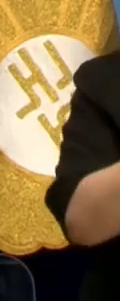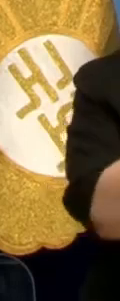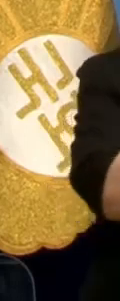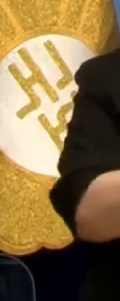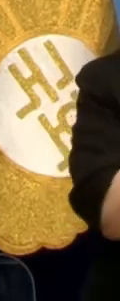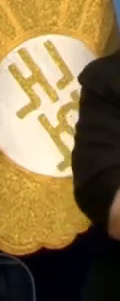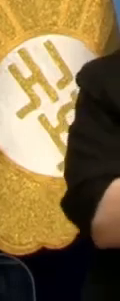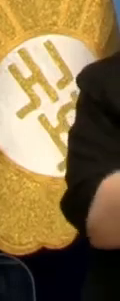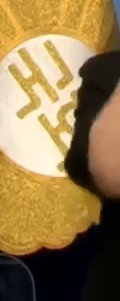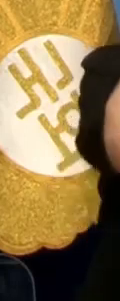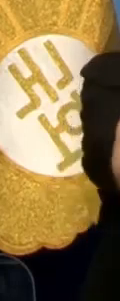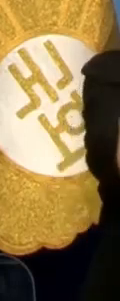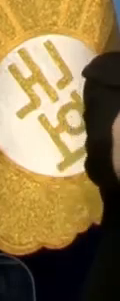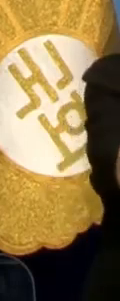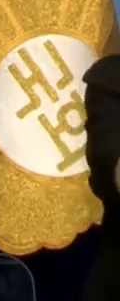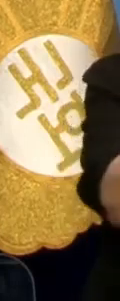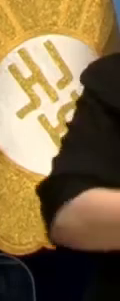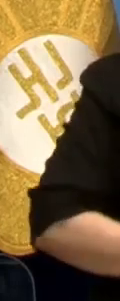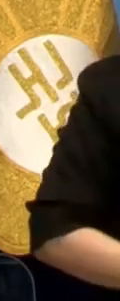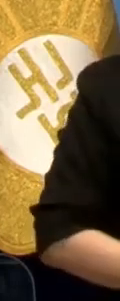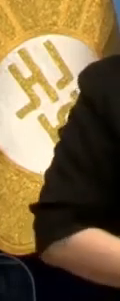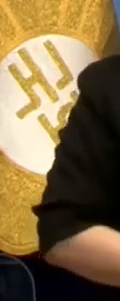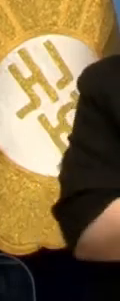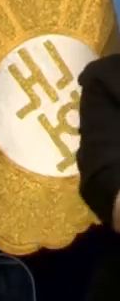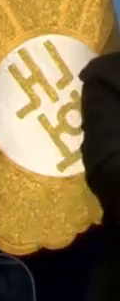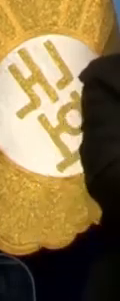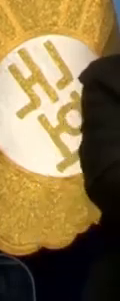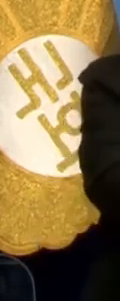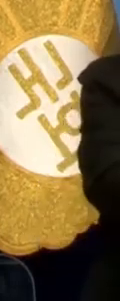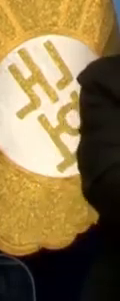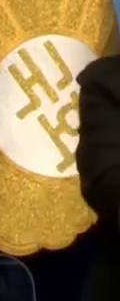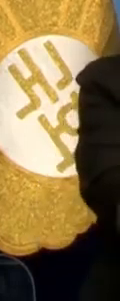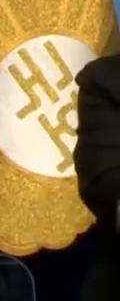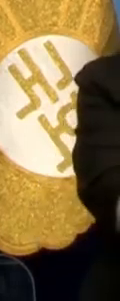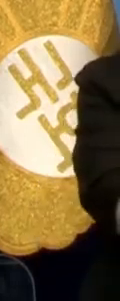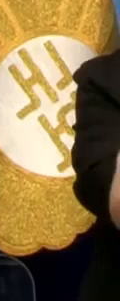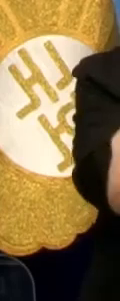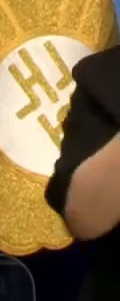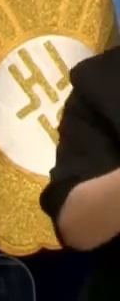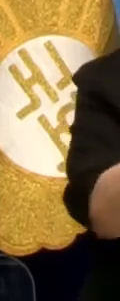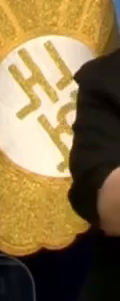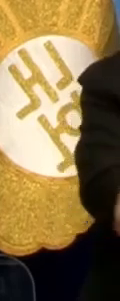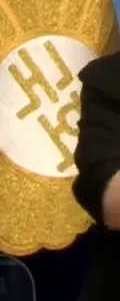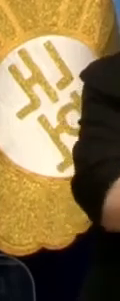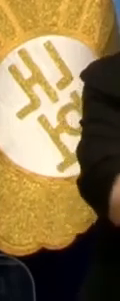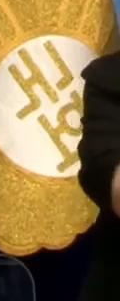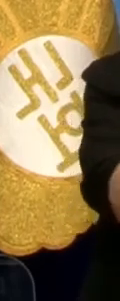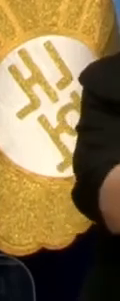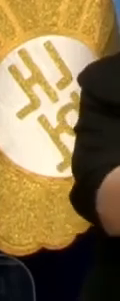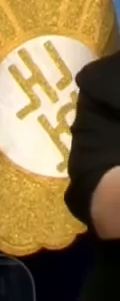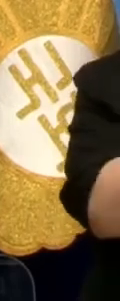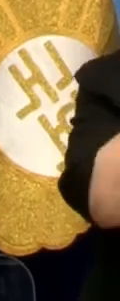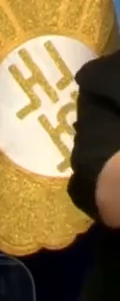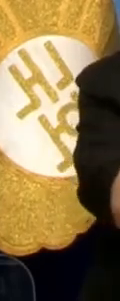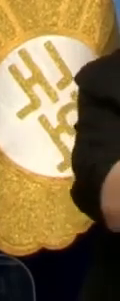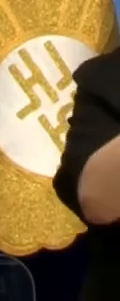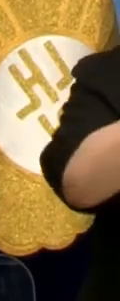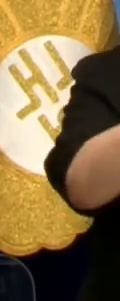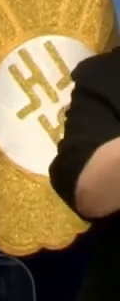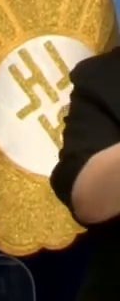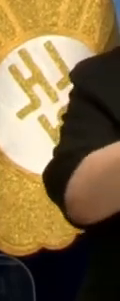재난지원금을 기억하시지요? 그때 얼마나 골목 경제가 살고 또 피부로